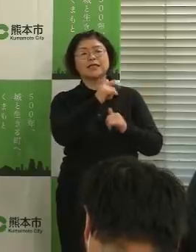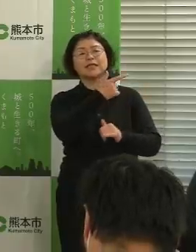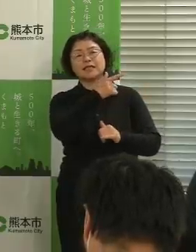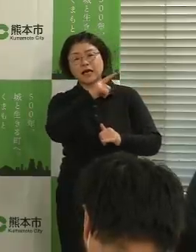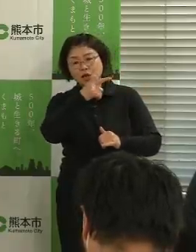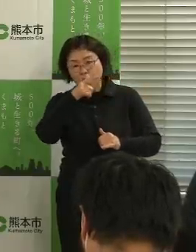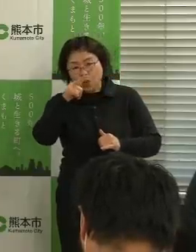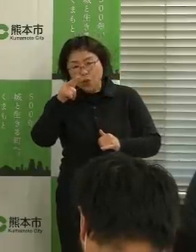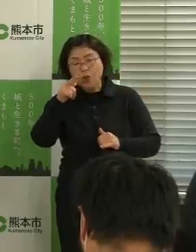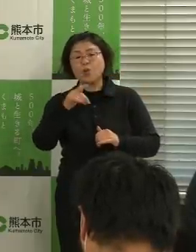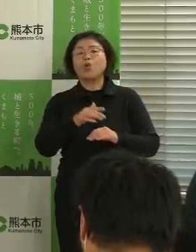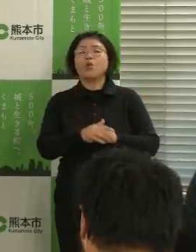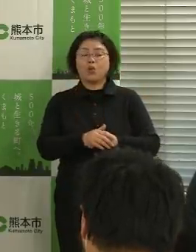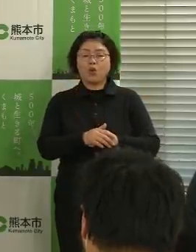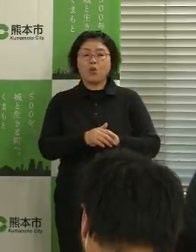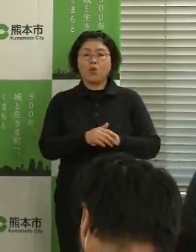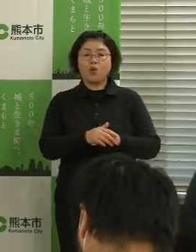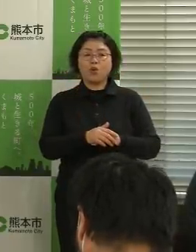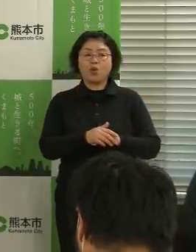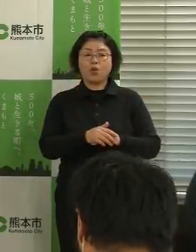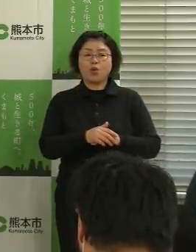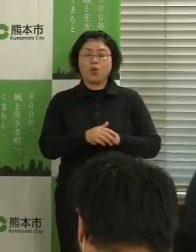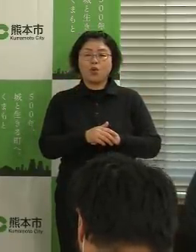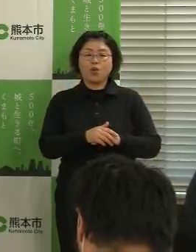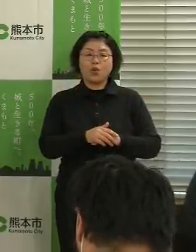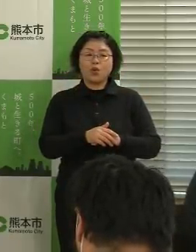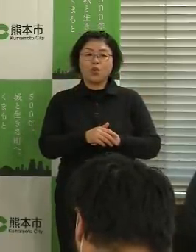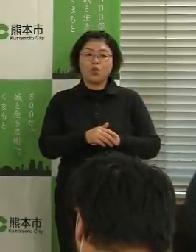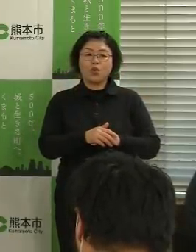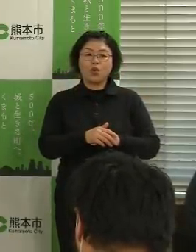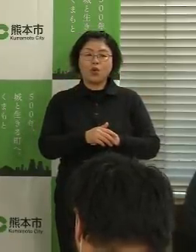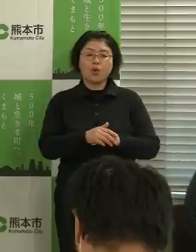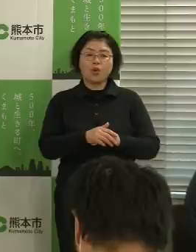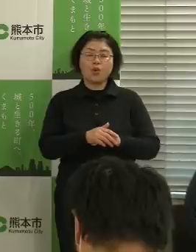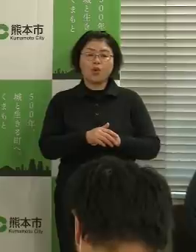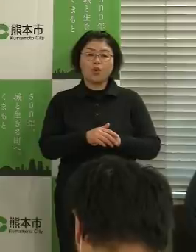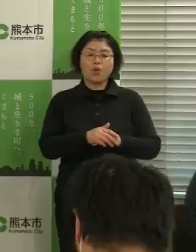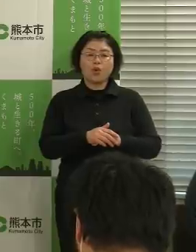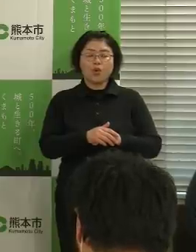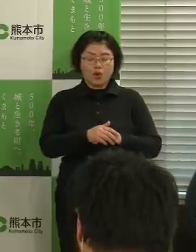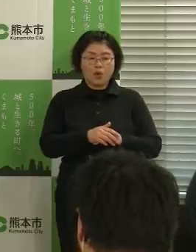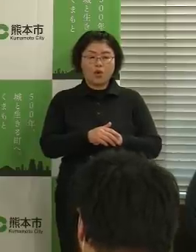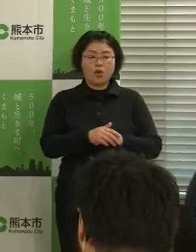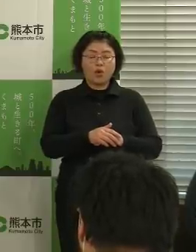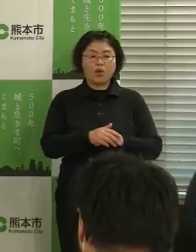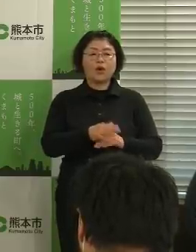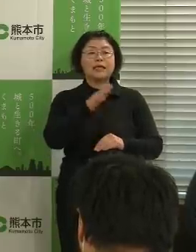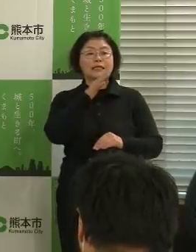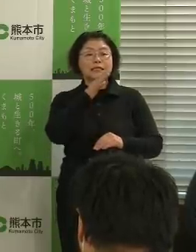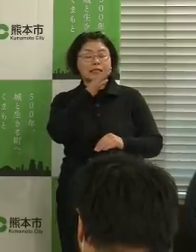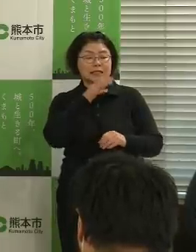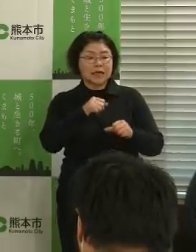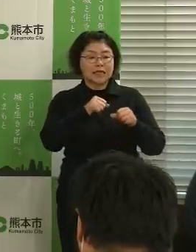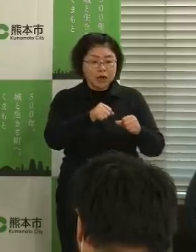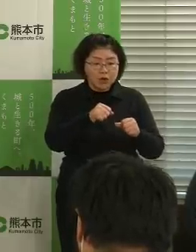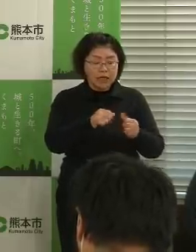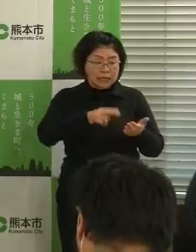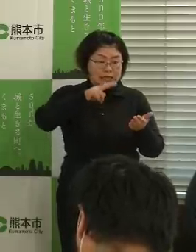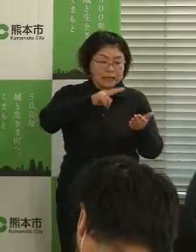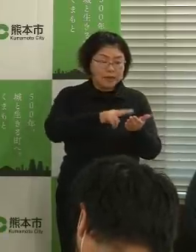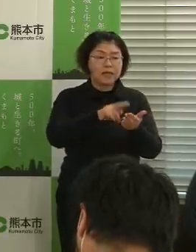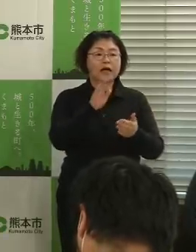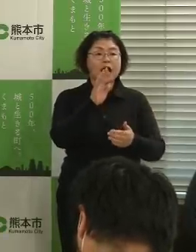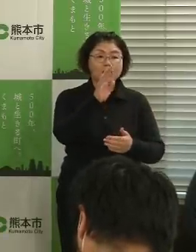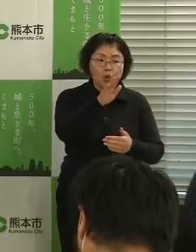ね、取り掛かって、それから、支援者の皆さんやですね、スタッフの皆さんを集めたり、あるい